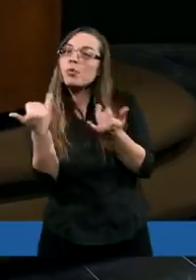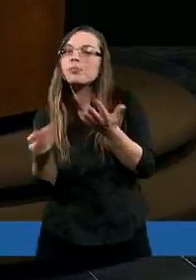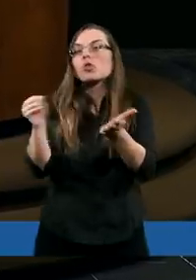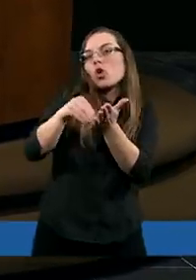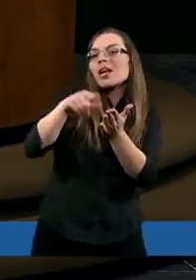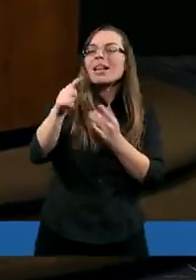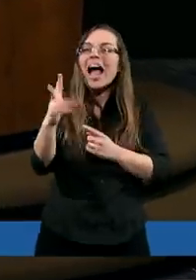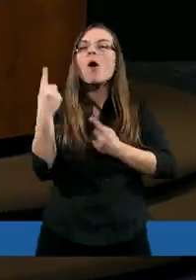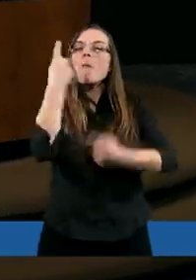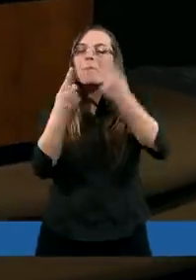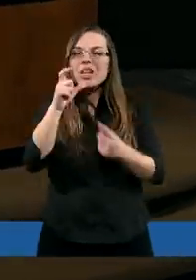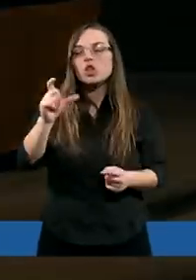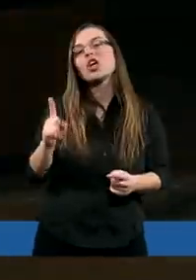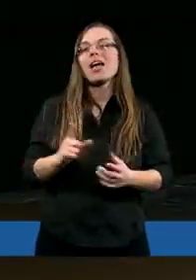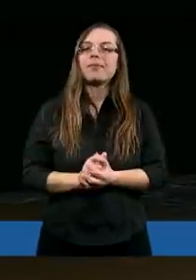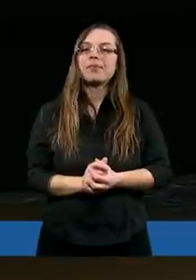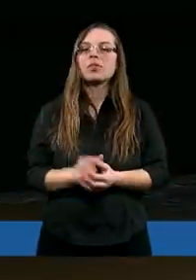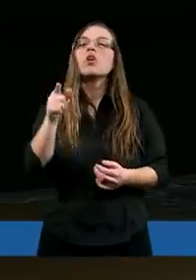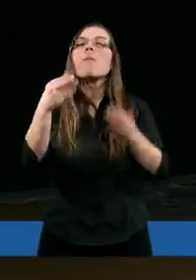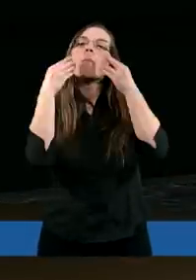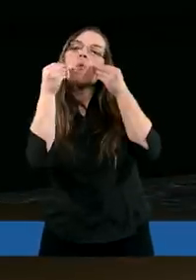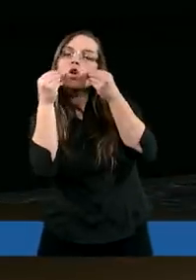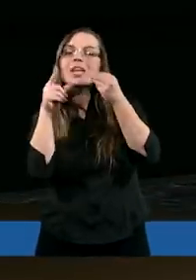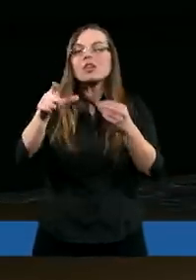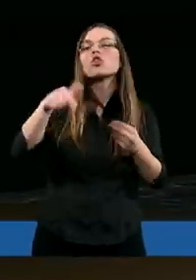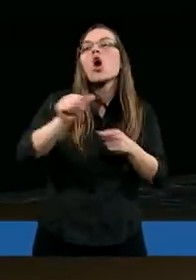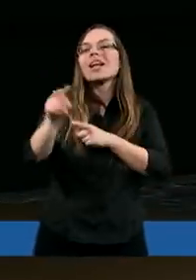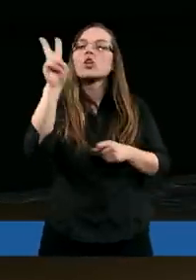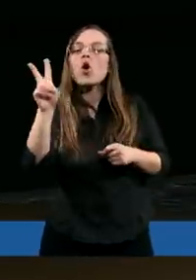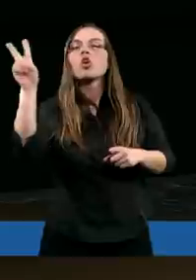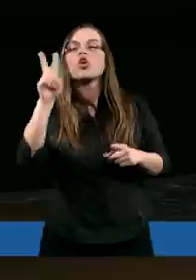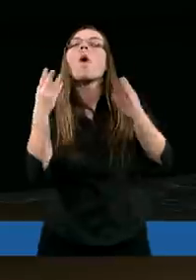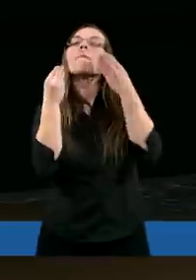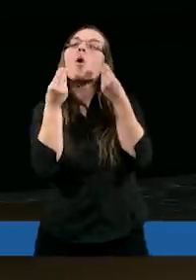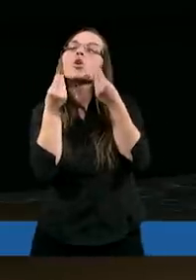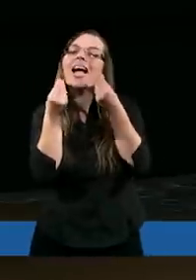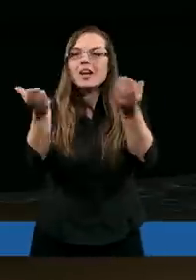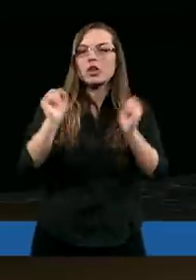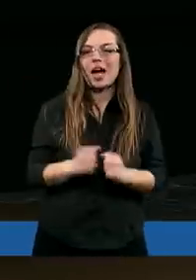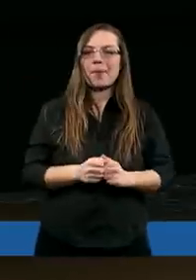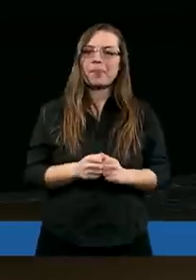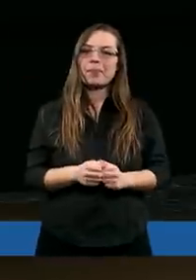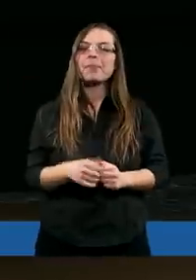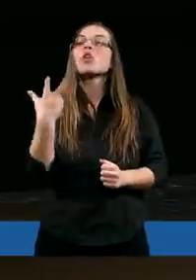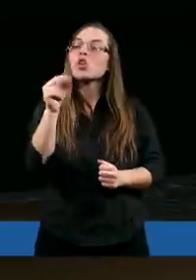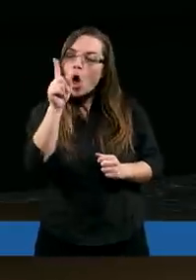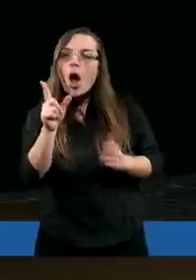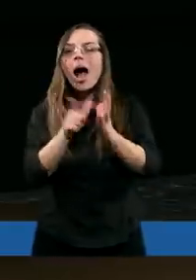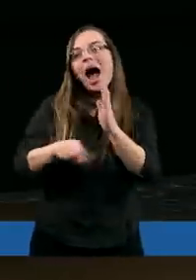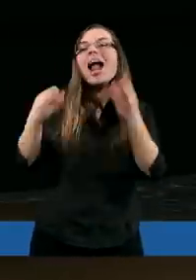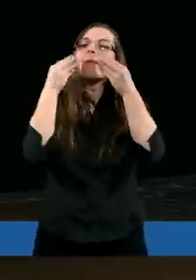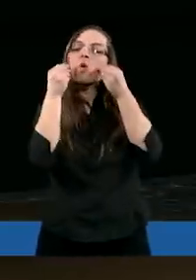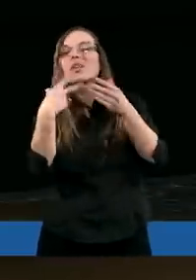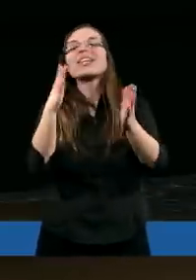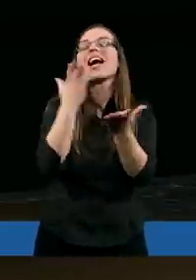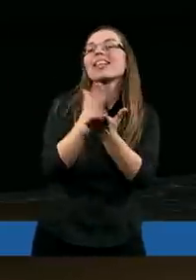taką myśl powiedzieć. Pocieszyciel to jest ktoś, kto pociesza. Tak. No ale pociesza nie w